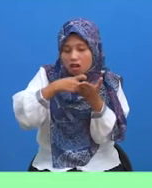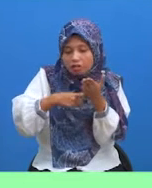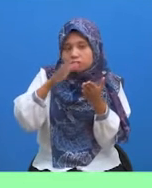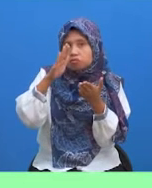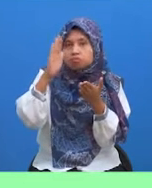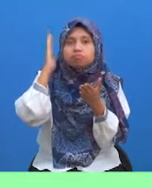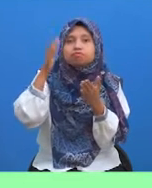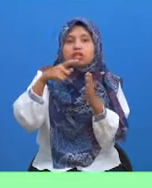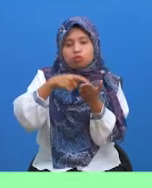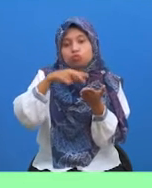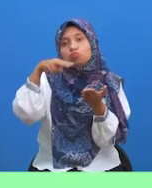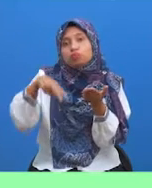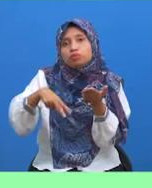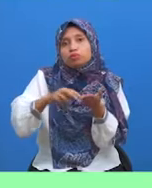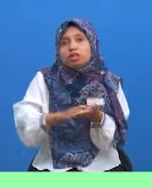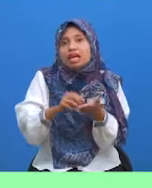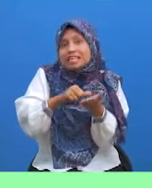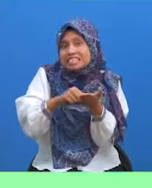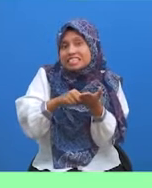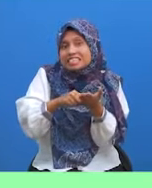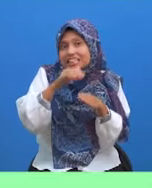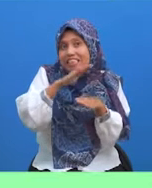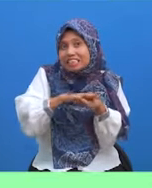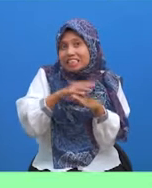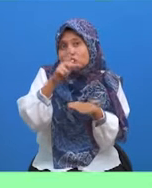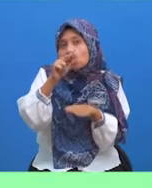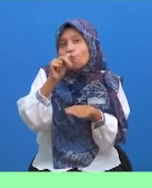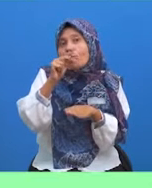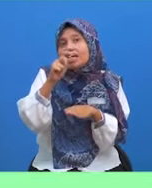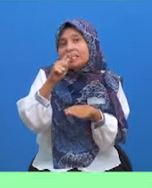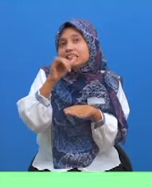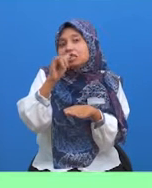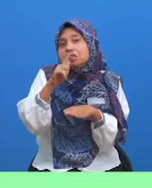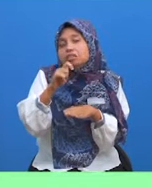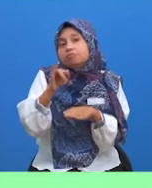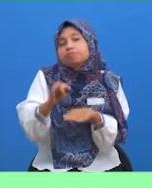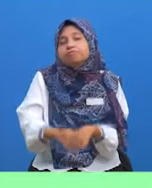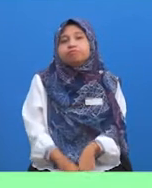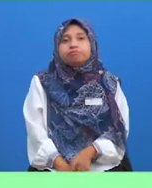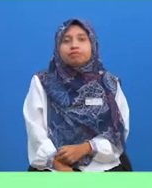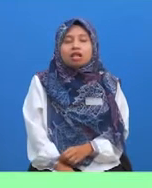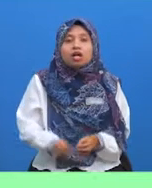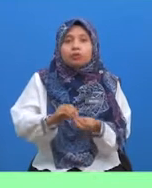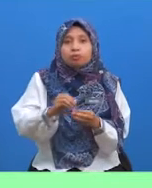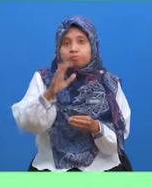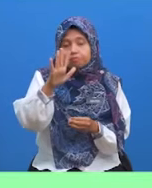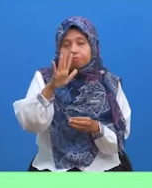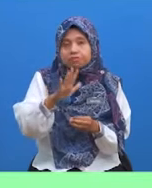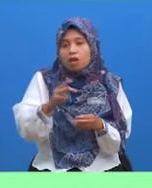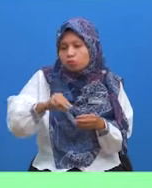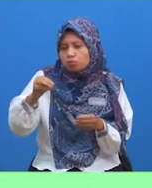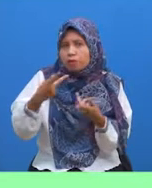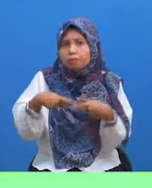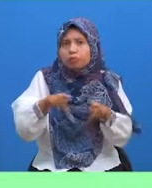keempat fesyen keatas Hai diminta yang kelima murid perlu terangkai